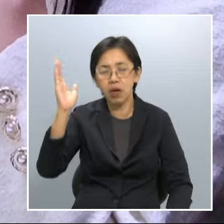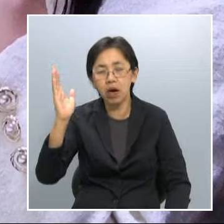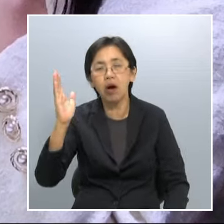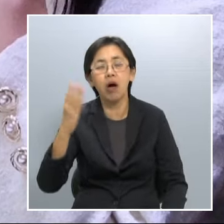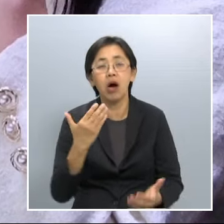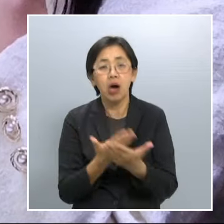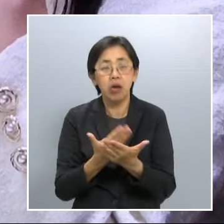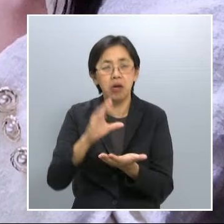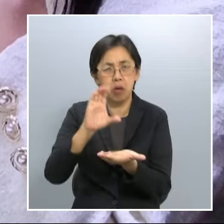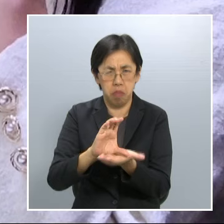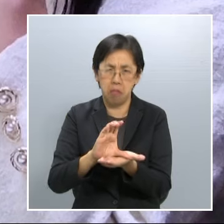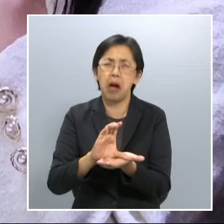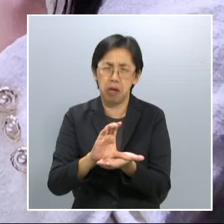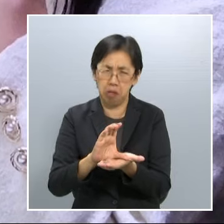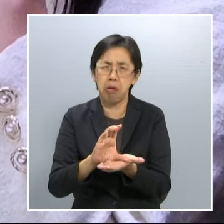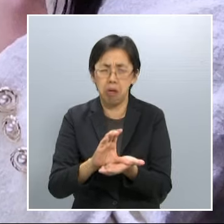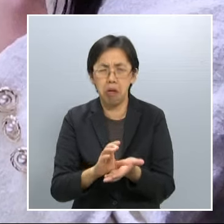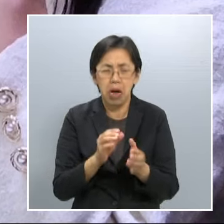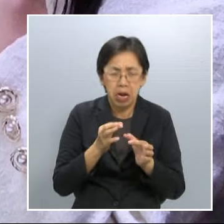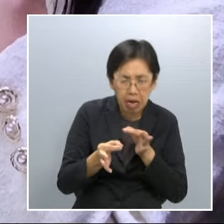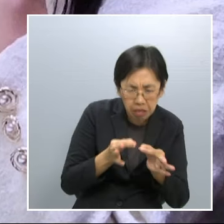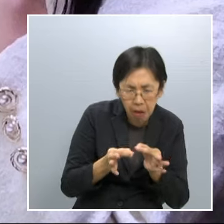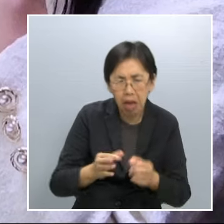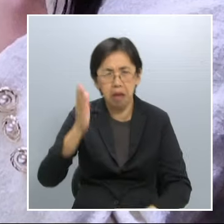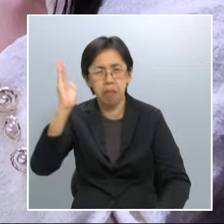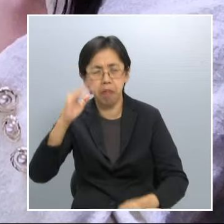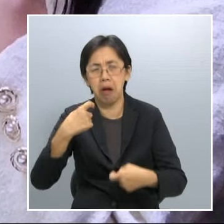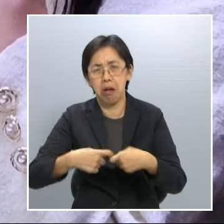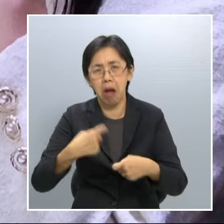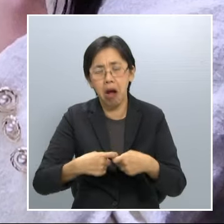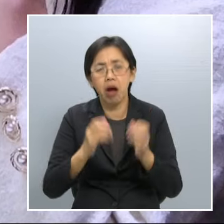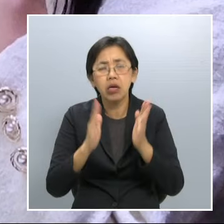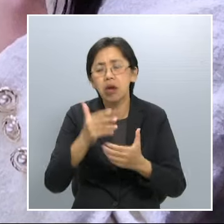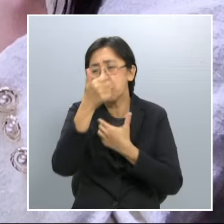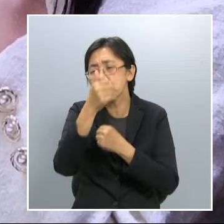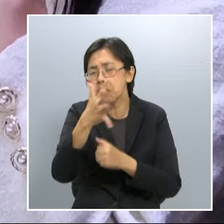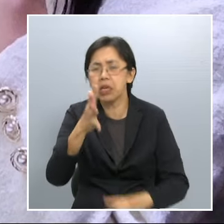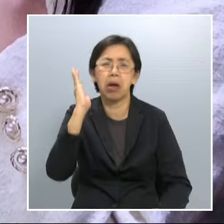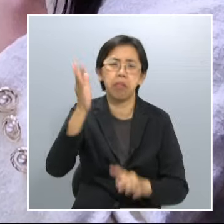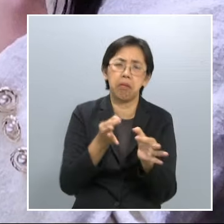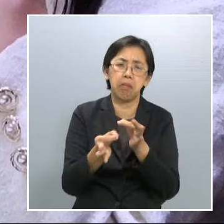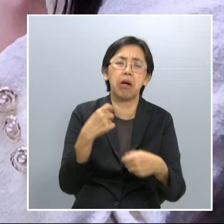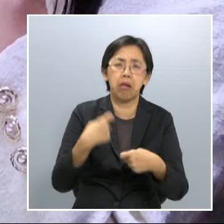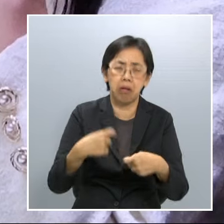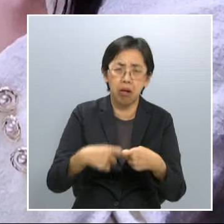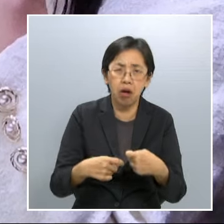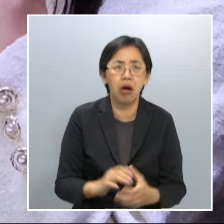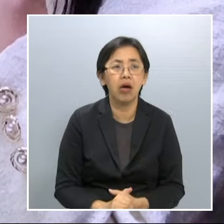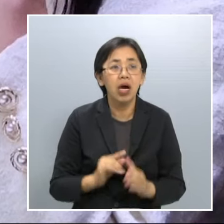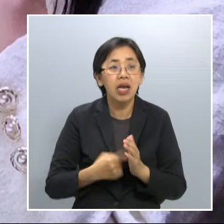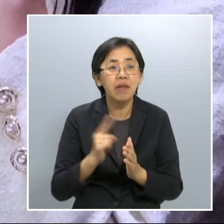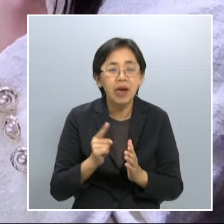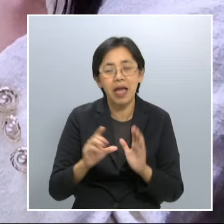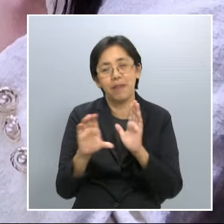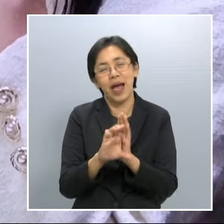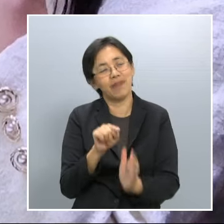ประมาณเป็นเรื่องยากมากจริงๆที่จะสื่อสารยิ่งกับคนที่อาจจะไม่ได้สนใจแต่มันดันเริ่มต้นด้วยการถูกเซ็นเซอร์รูป